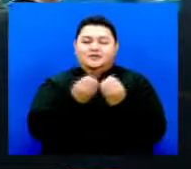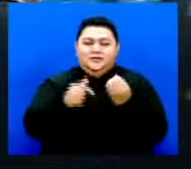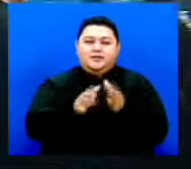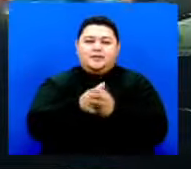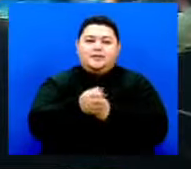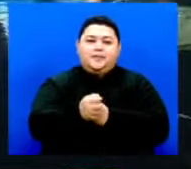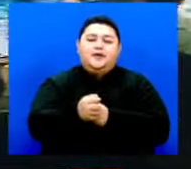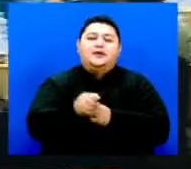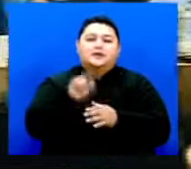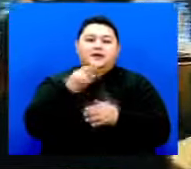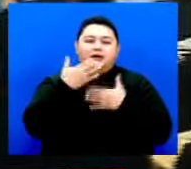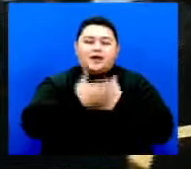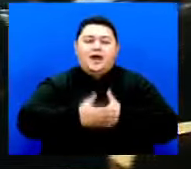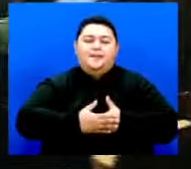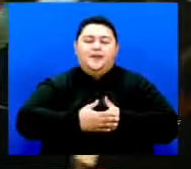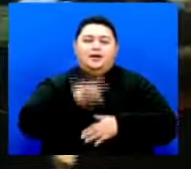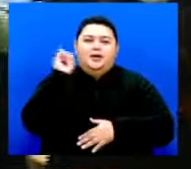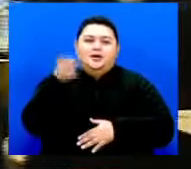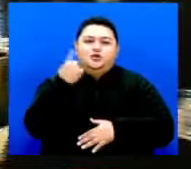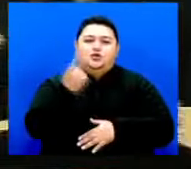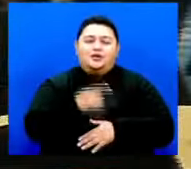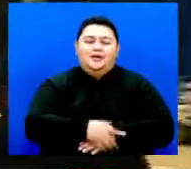dalam industri keamanan nasional.